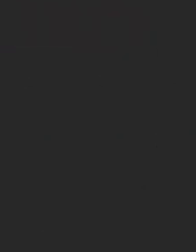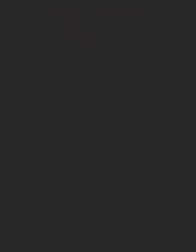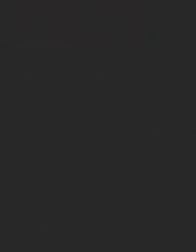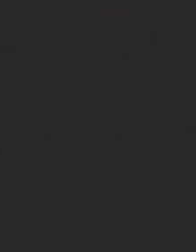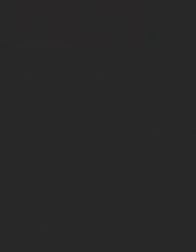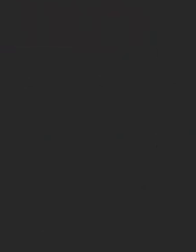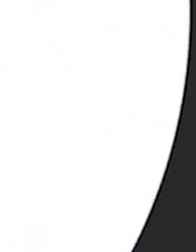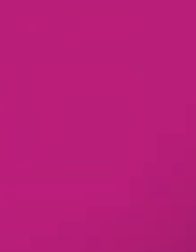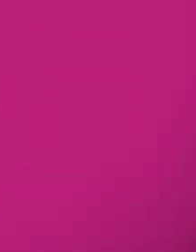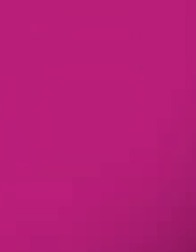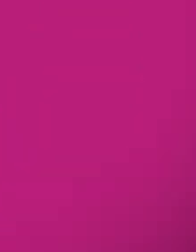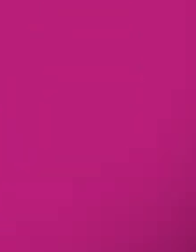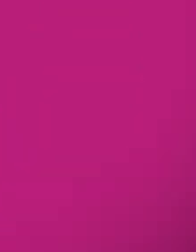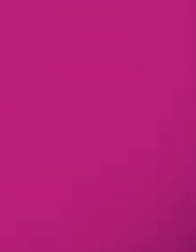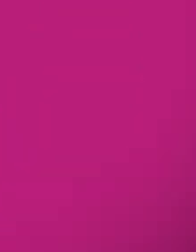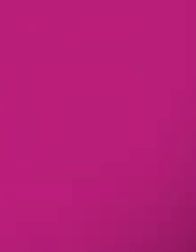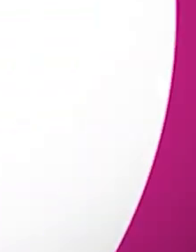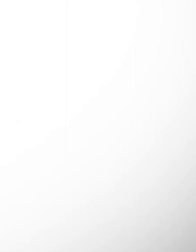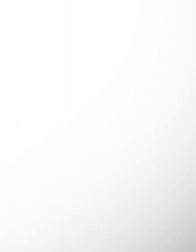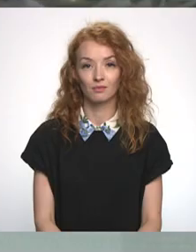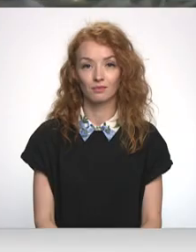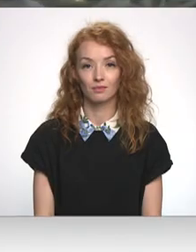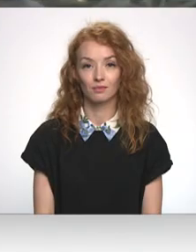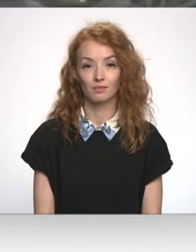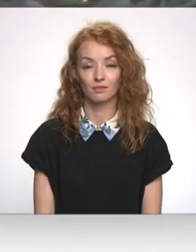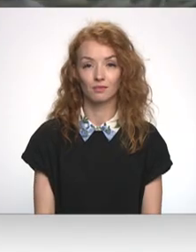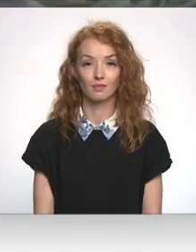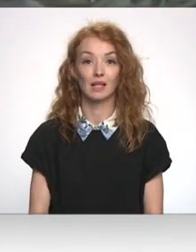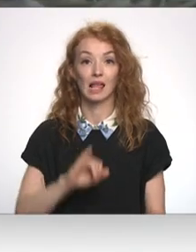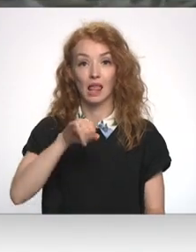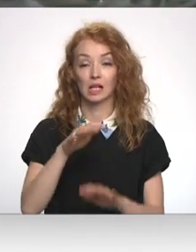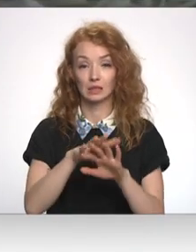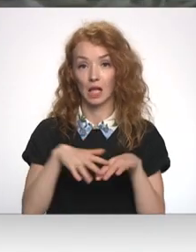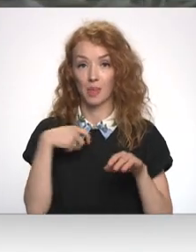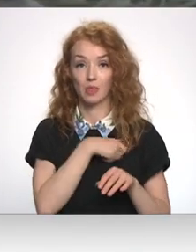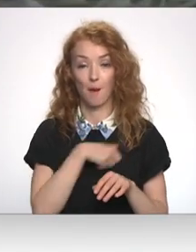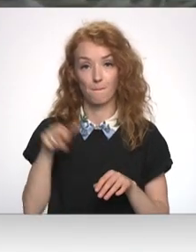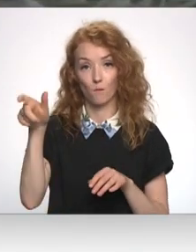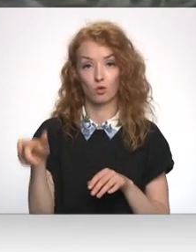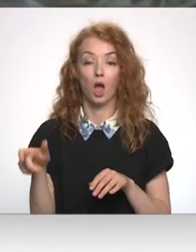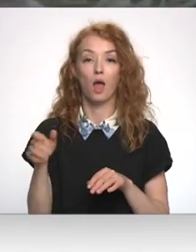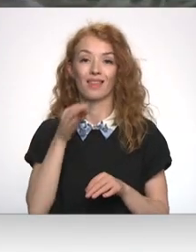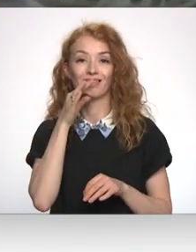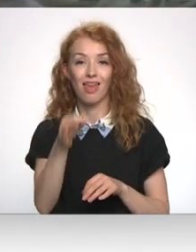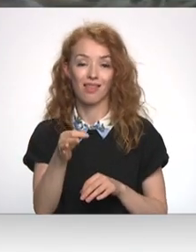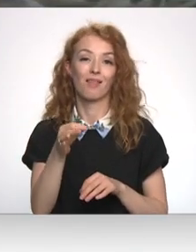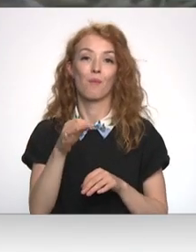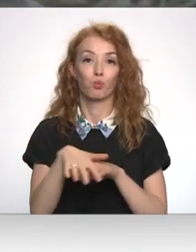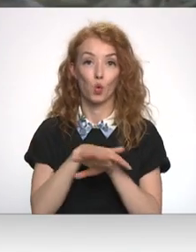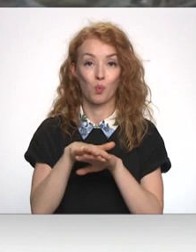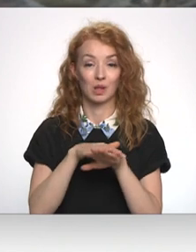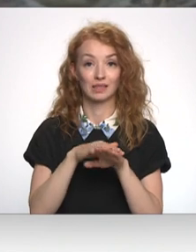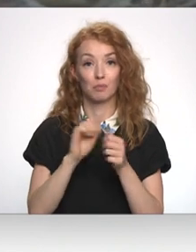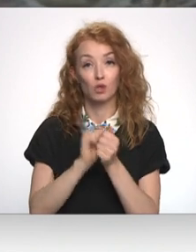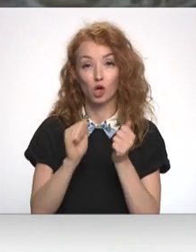Re, viss ēters ir te! Ja Saeimas deputātu izteikumiem publiskajā telpā uzmanību pievērš